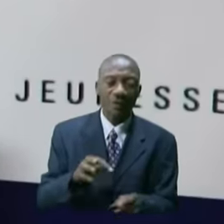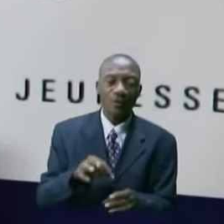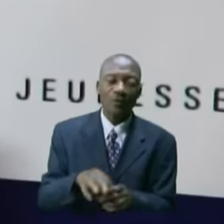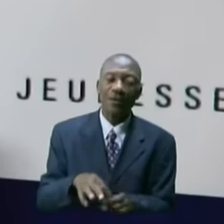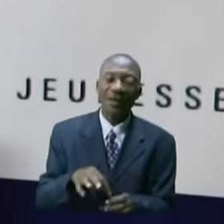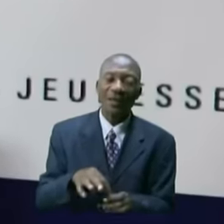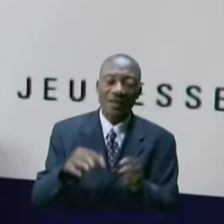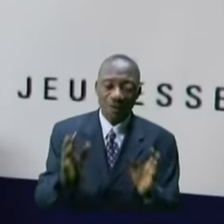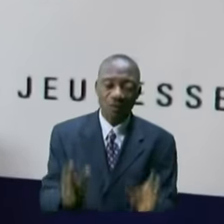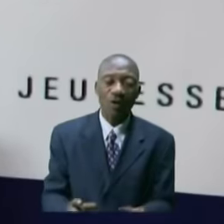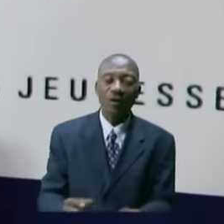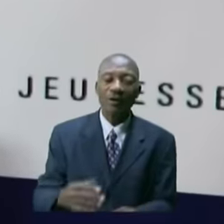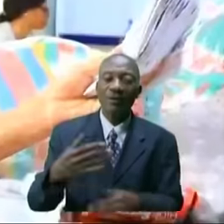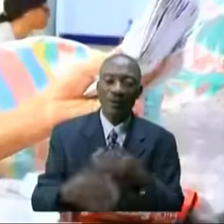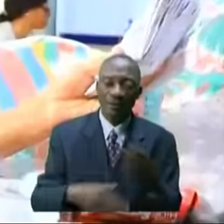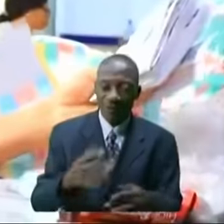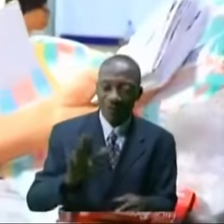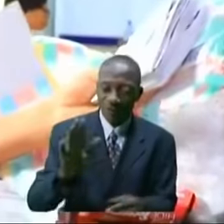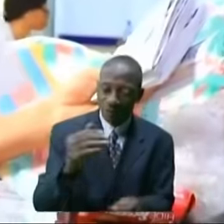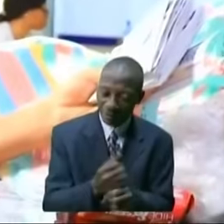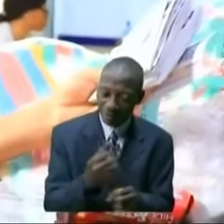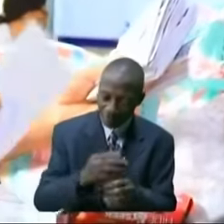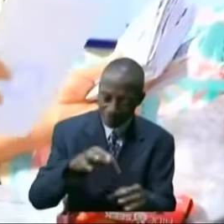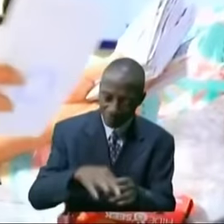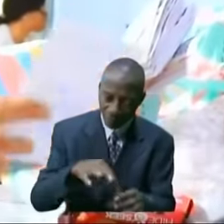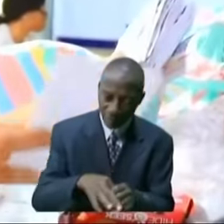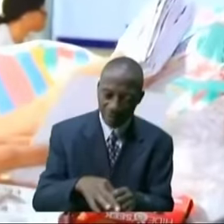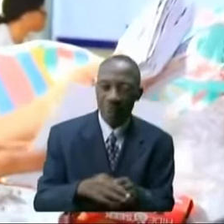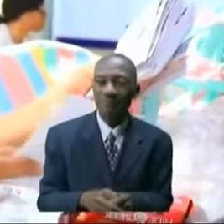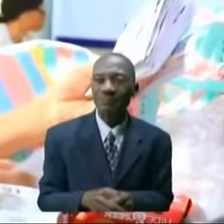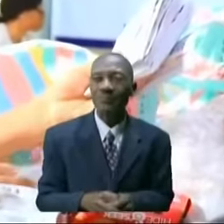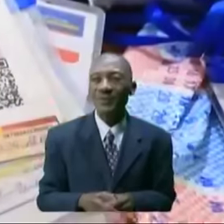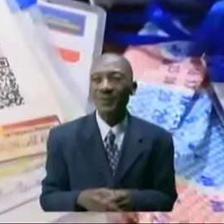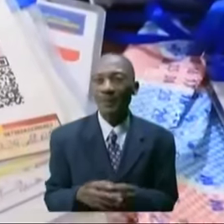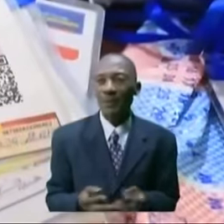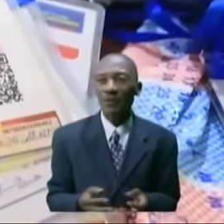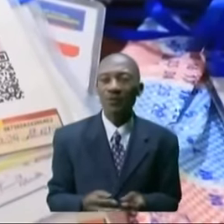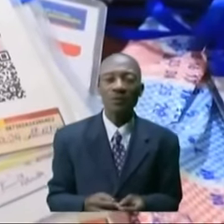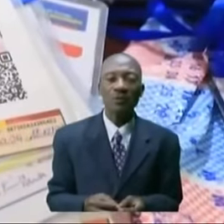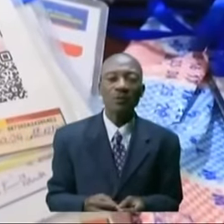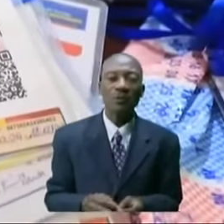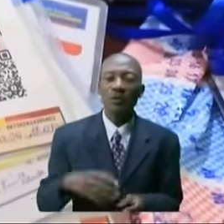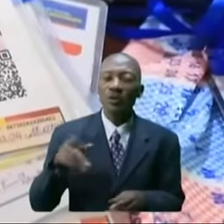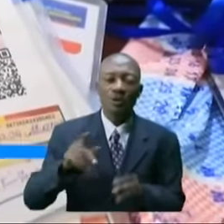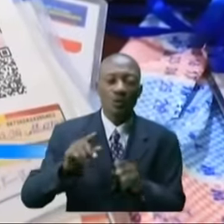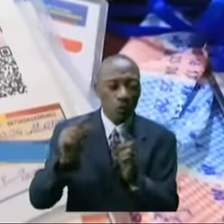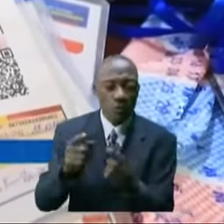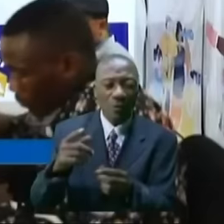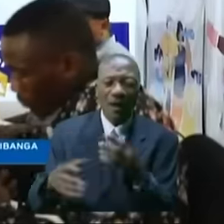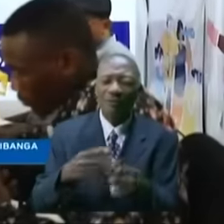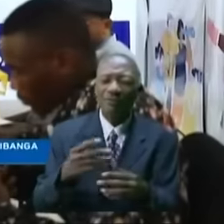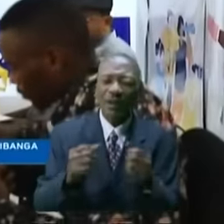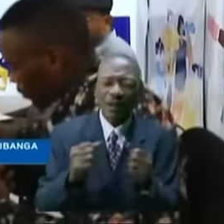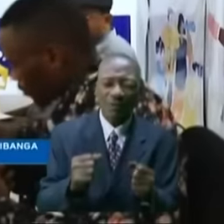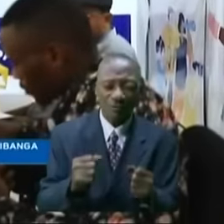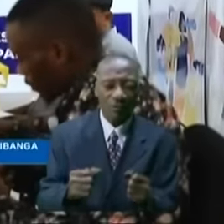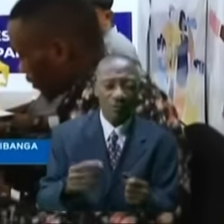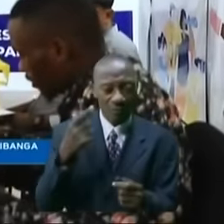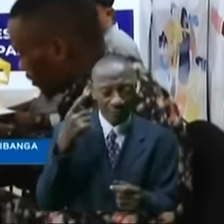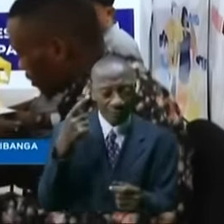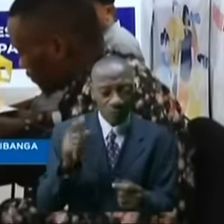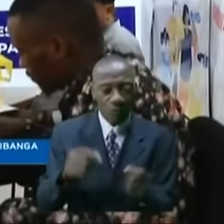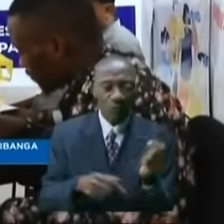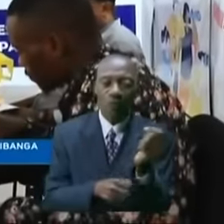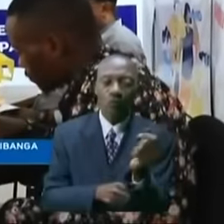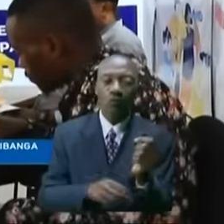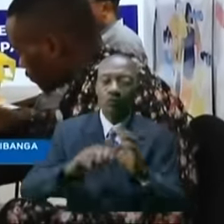Le Conseil national de la jeunesse qui a tout mis en œuvre pour participer au scrutin de 20 décembre